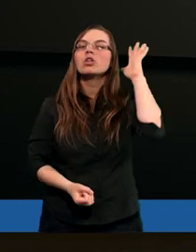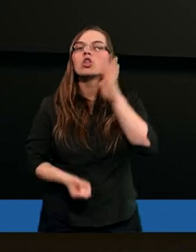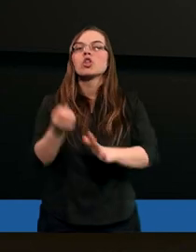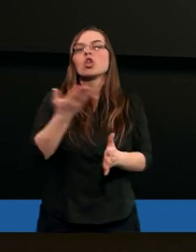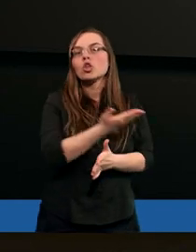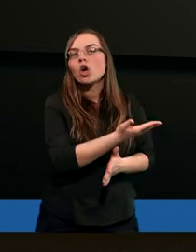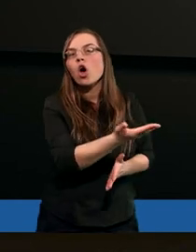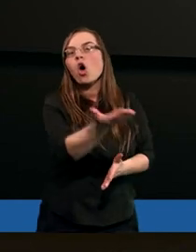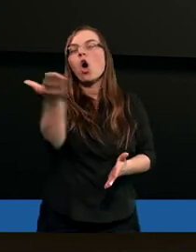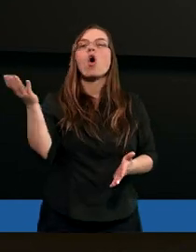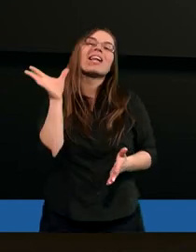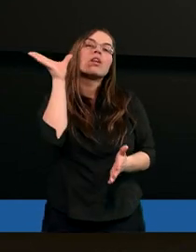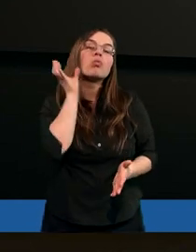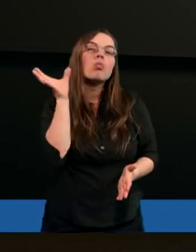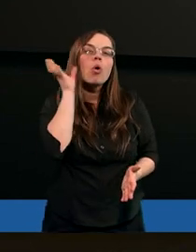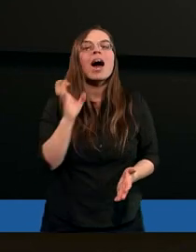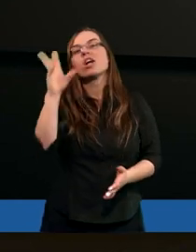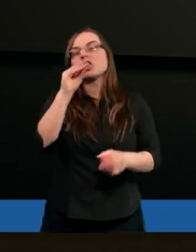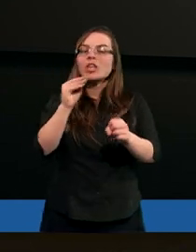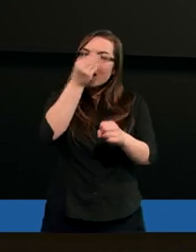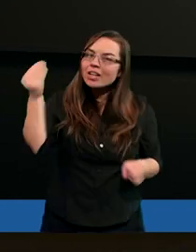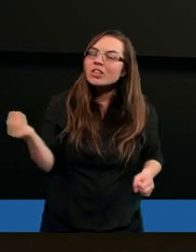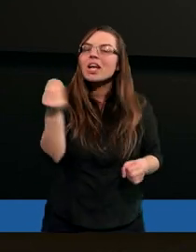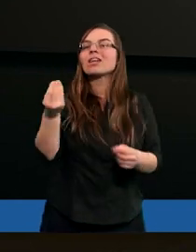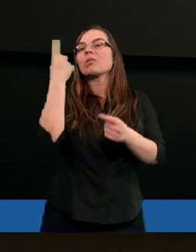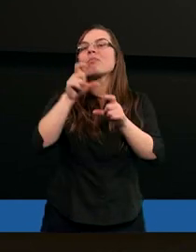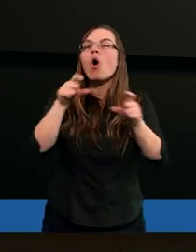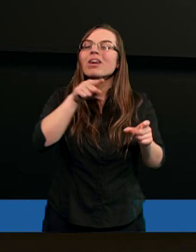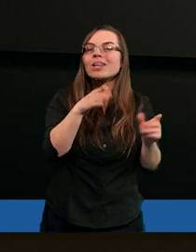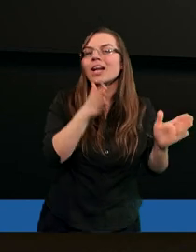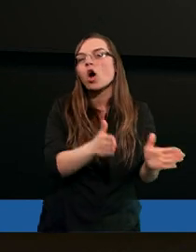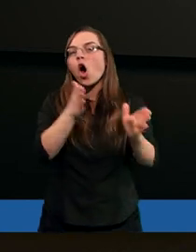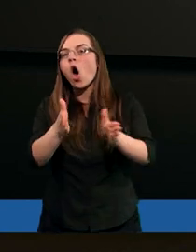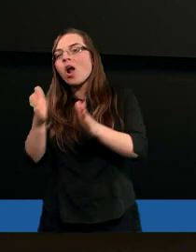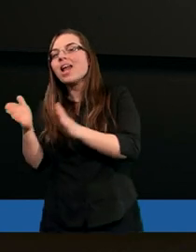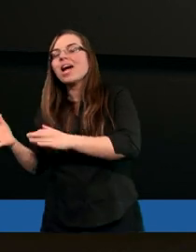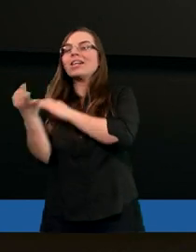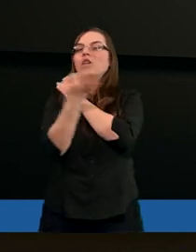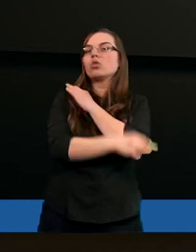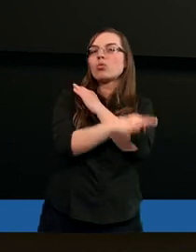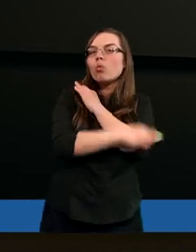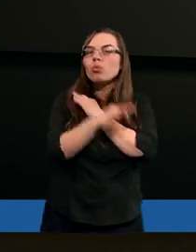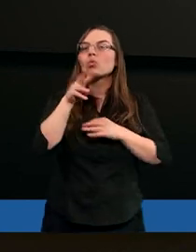słuchacze, że jeszcze podczas tych kolejnych studiów